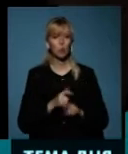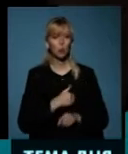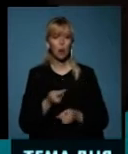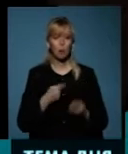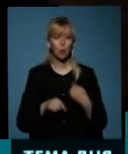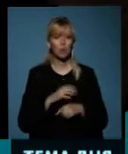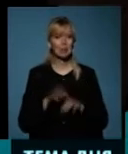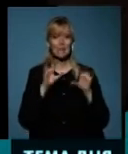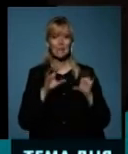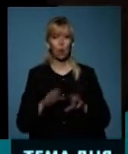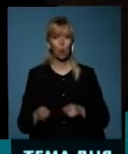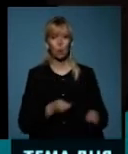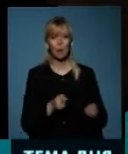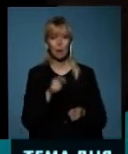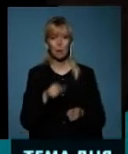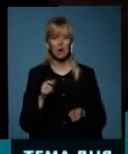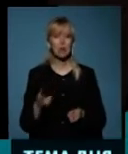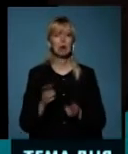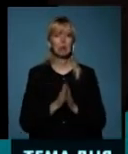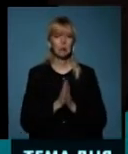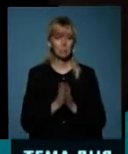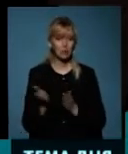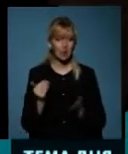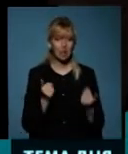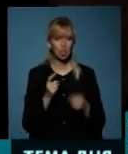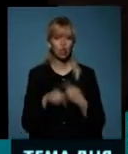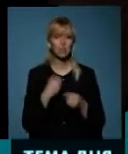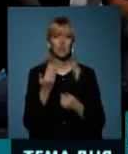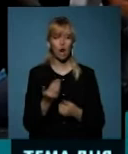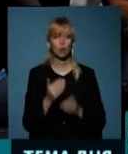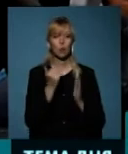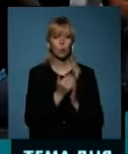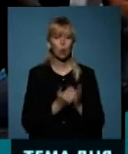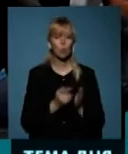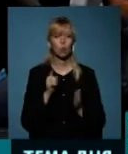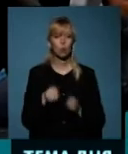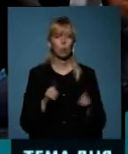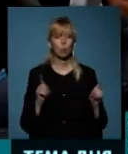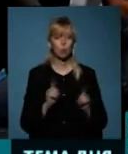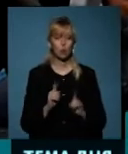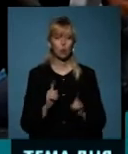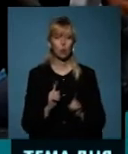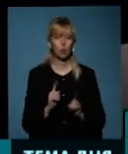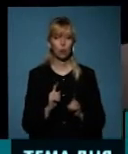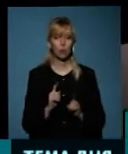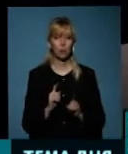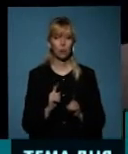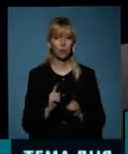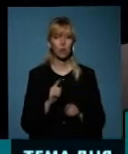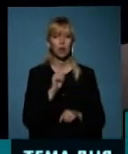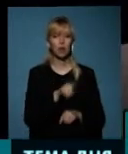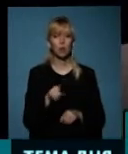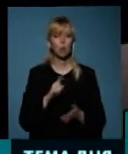повернутися до нелегальних перевізників і закликати іменно через вашу передачу в тому, що вони